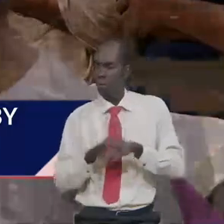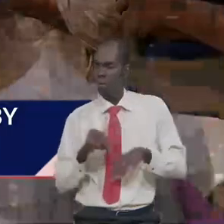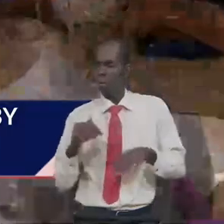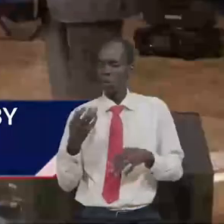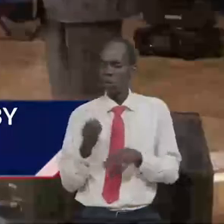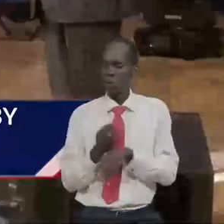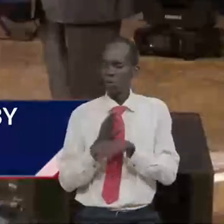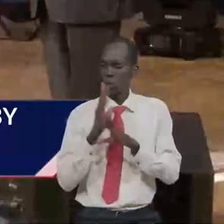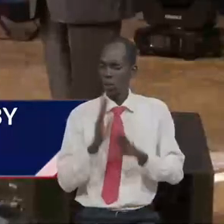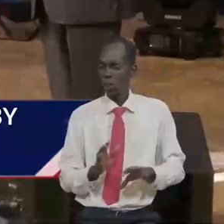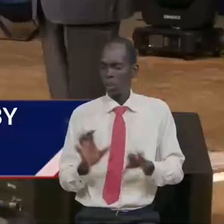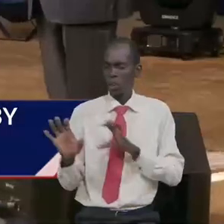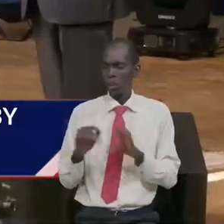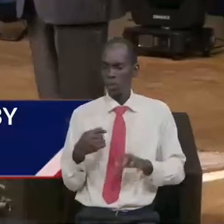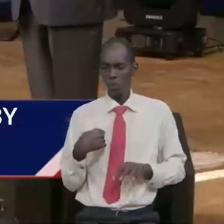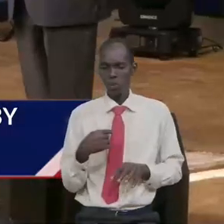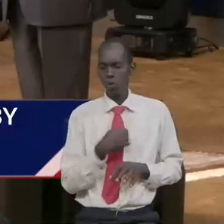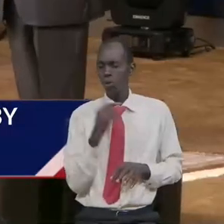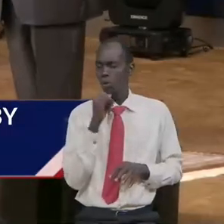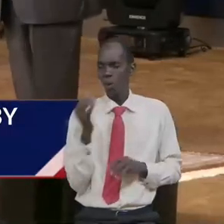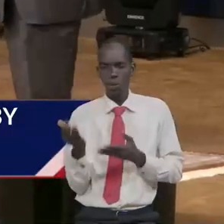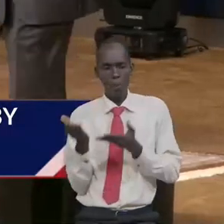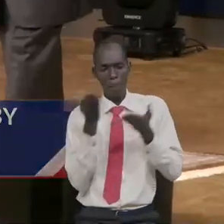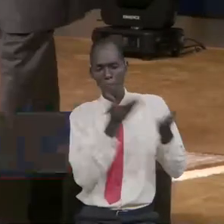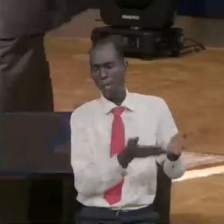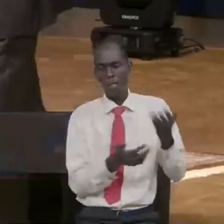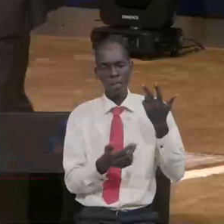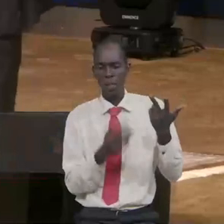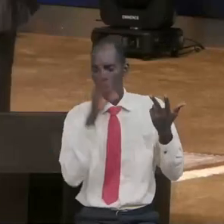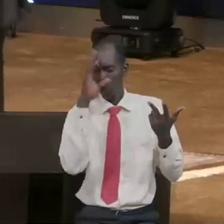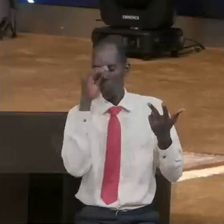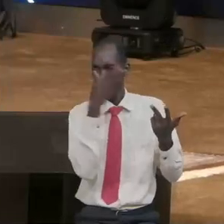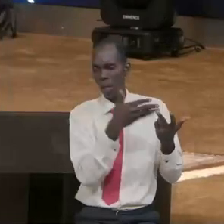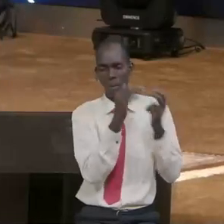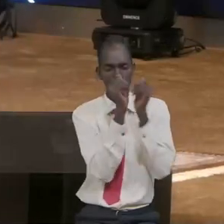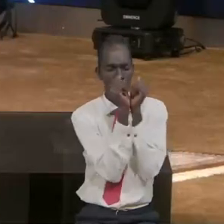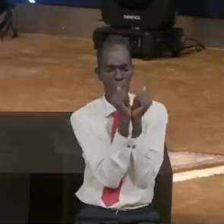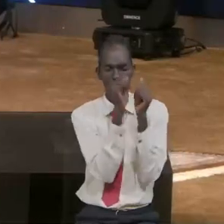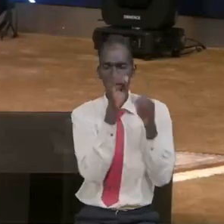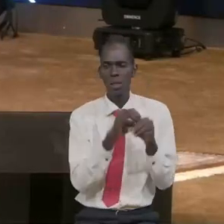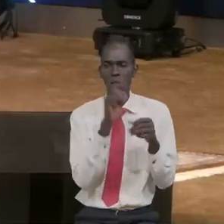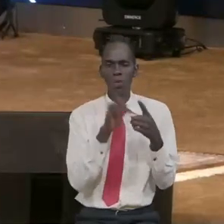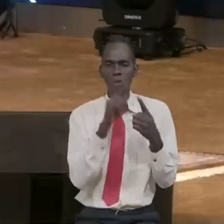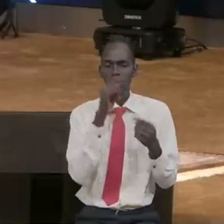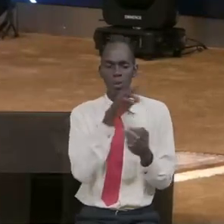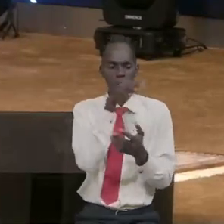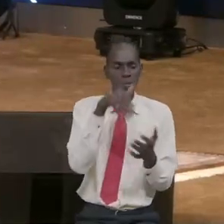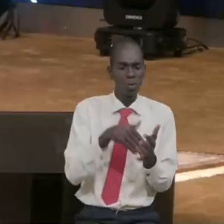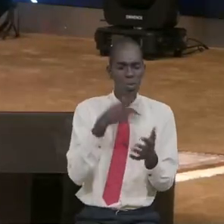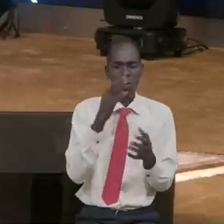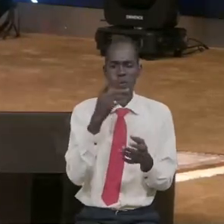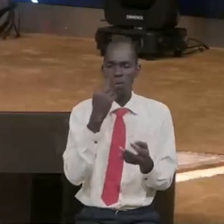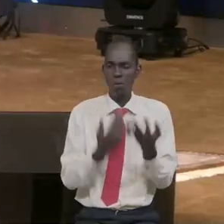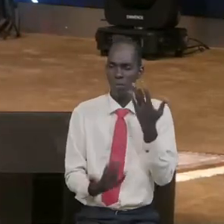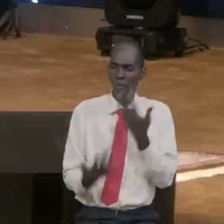conseillers, « N'avons-nous pas jeté au milieu du feu trois hommes